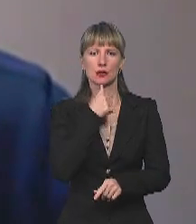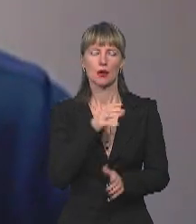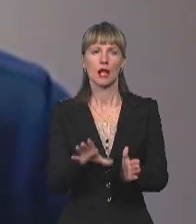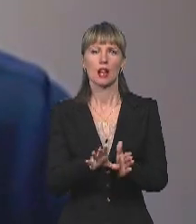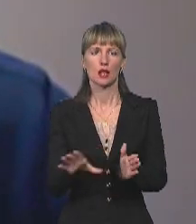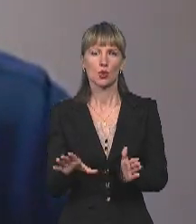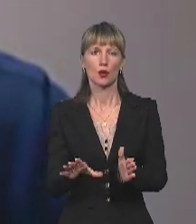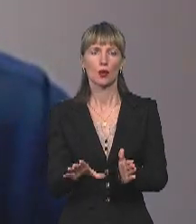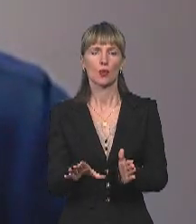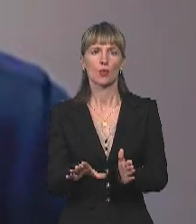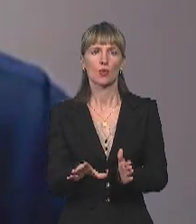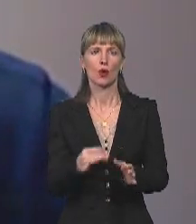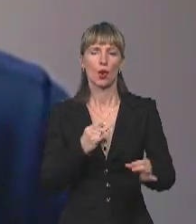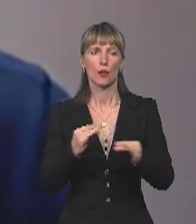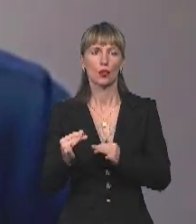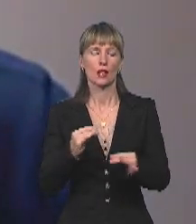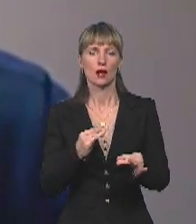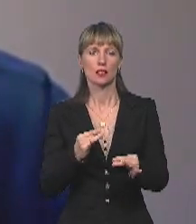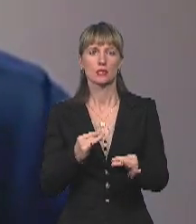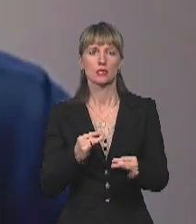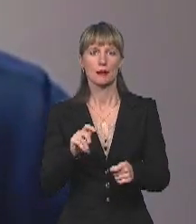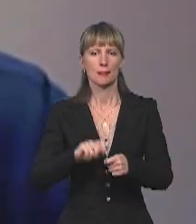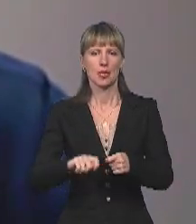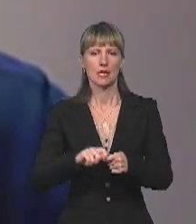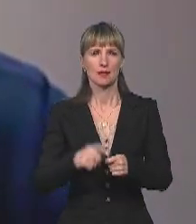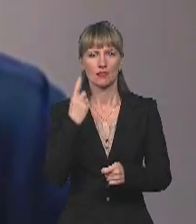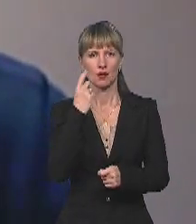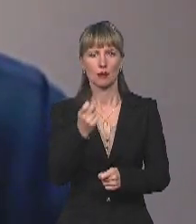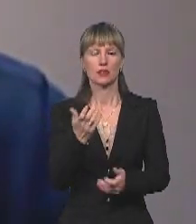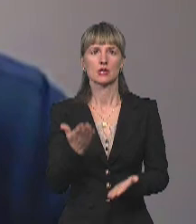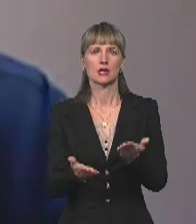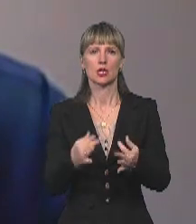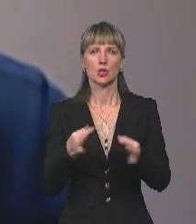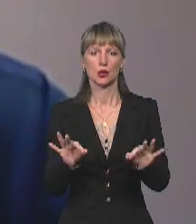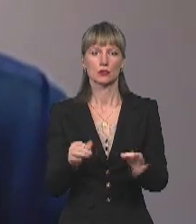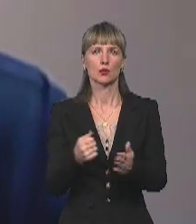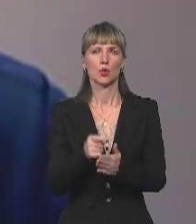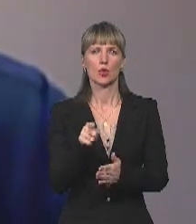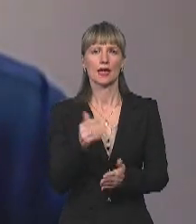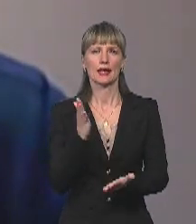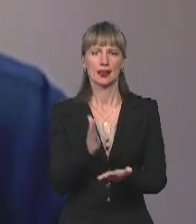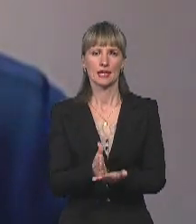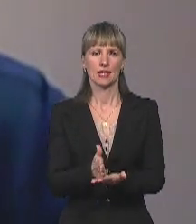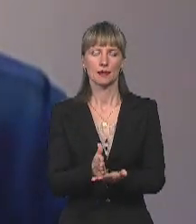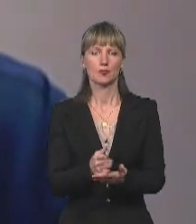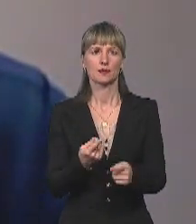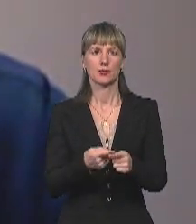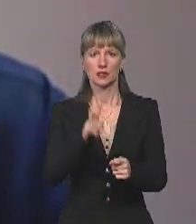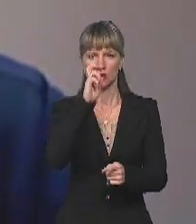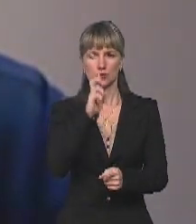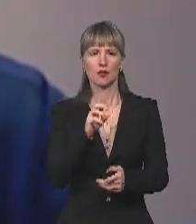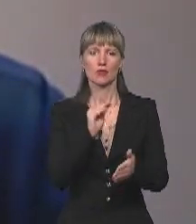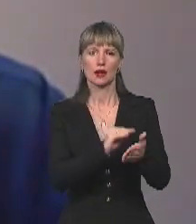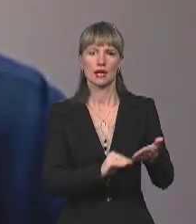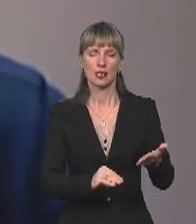електронної комунікації перевірять певну інформацію, якщо доступ до неї є. Це в державному реєстрі,